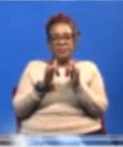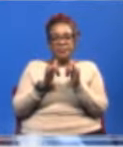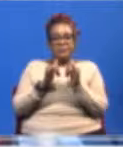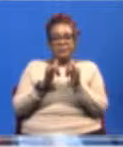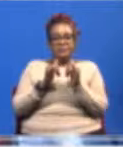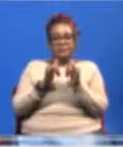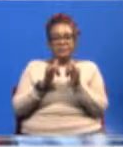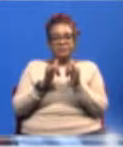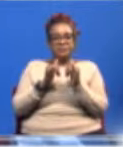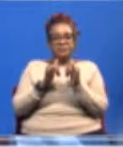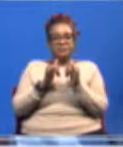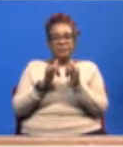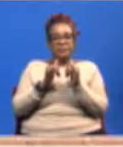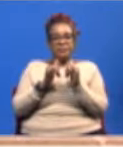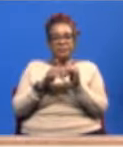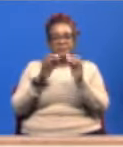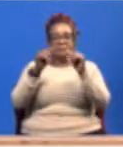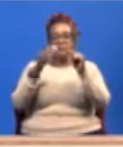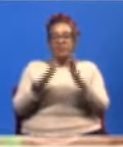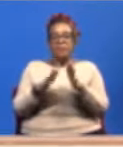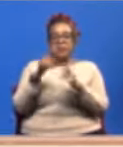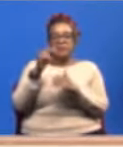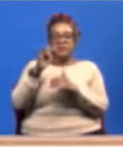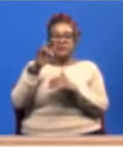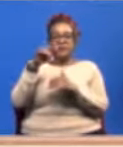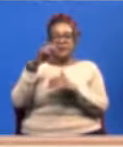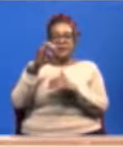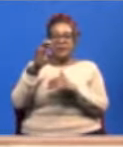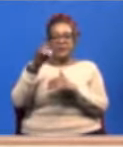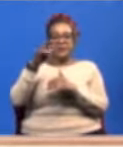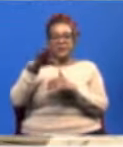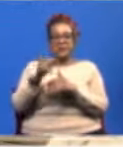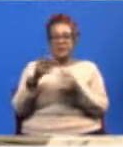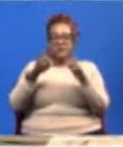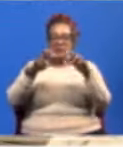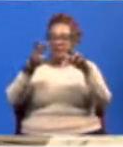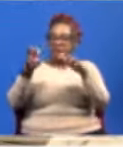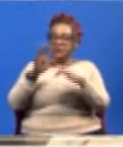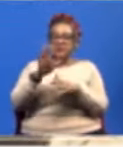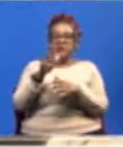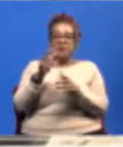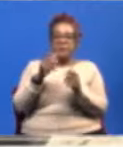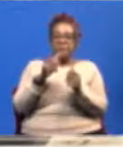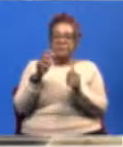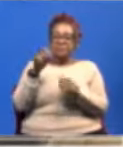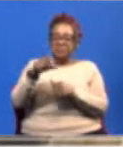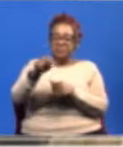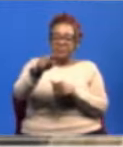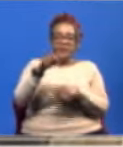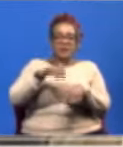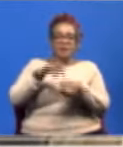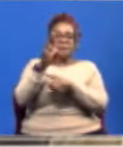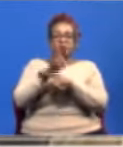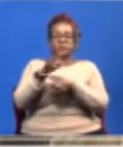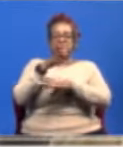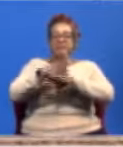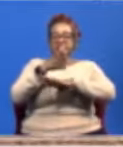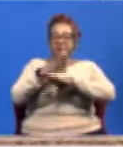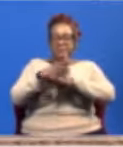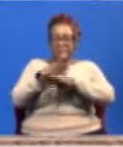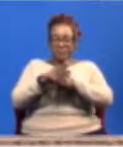Baadhi ya wakulima kutoka eneo la Tinderet, kaunti ya Nandi, wanakagua mahindi yao baada ya upanzi kwa kutumia mbolea ya ruzuku ya